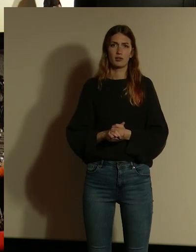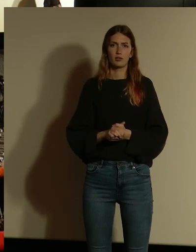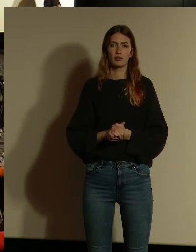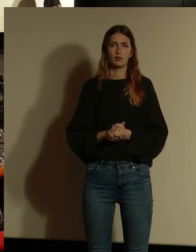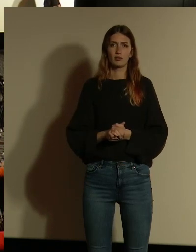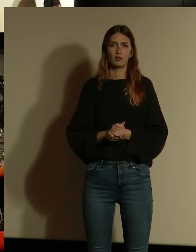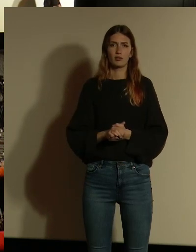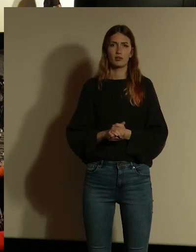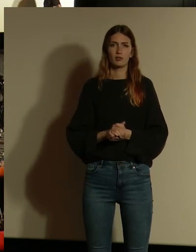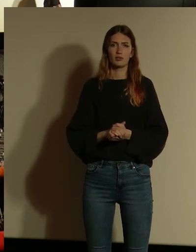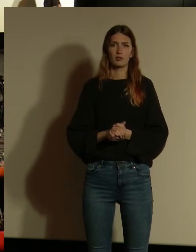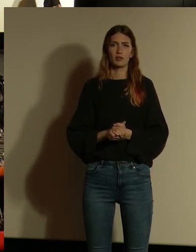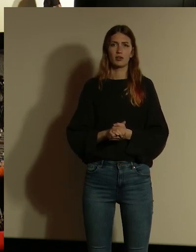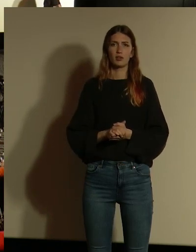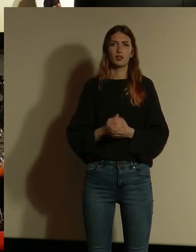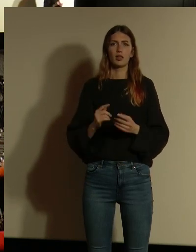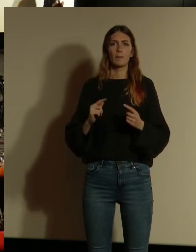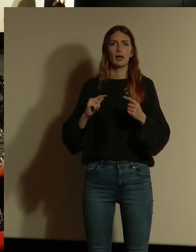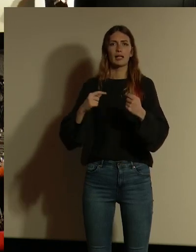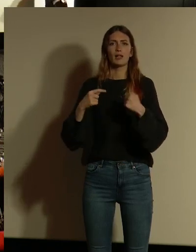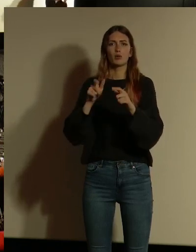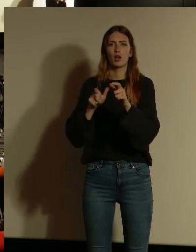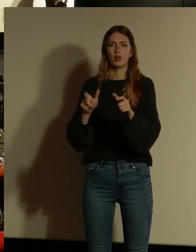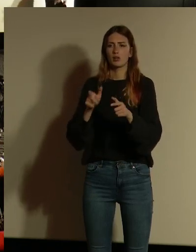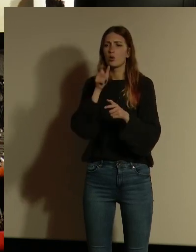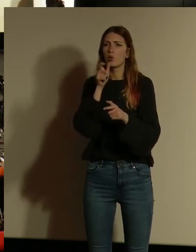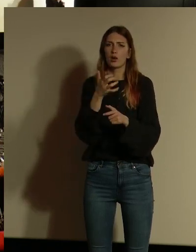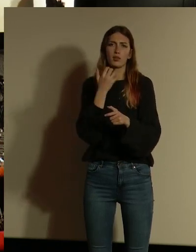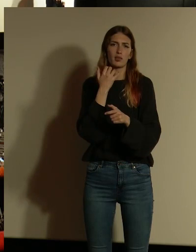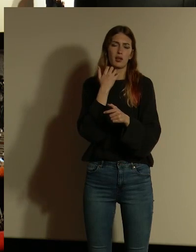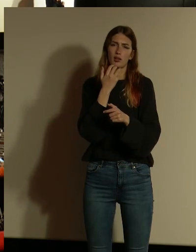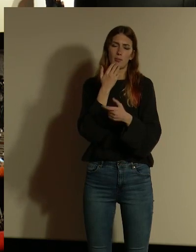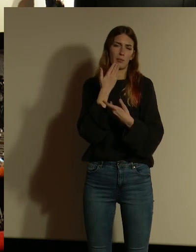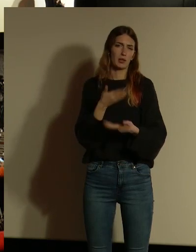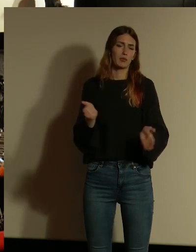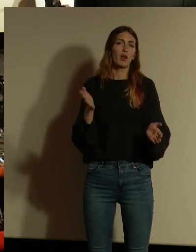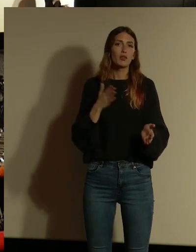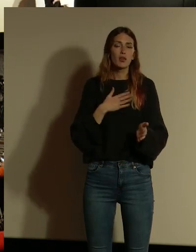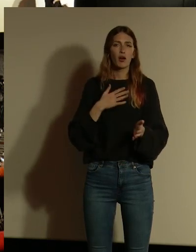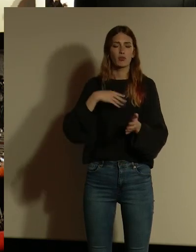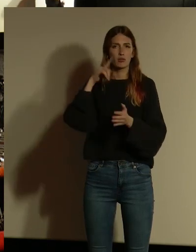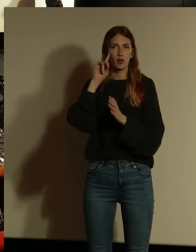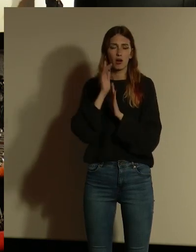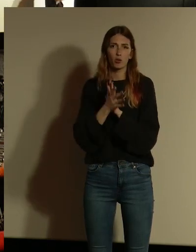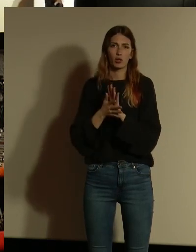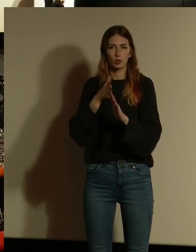Ma ei taha midagi oma kiusajatele öelda. Soovin vaid mõistvat suhtumist.